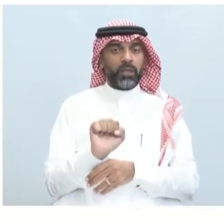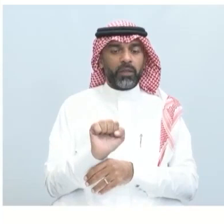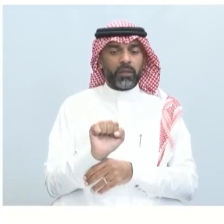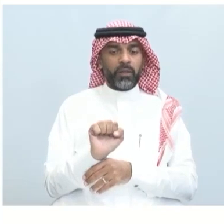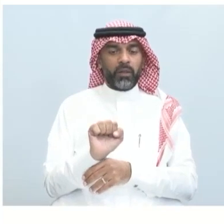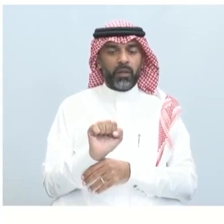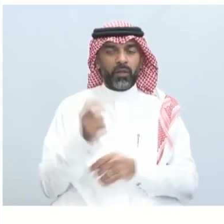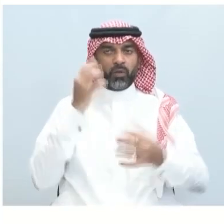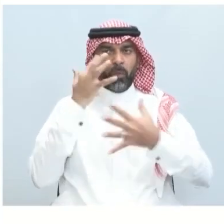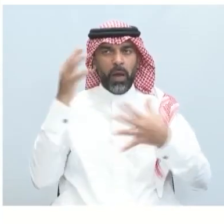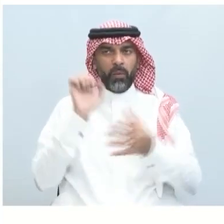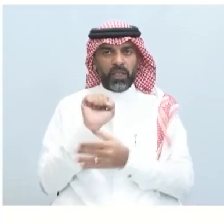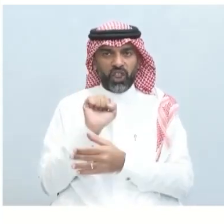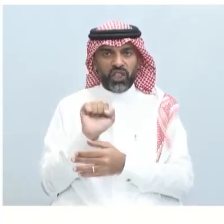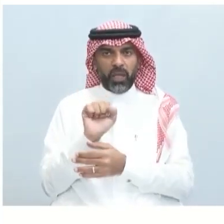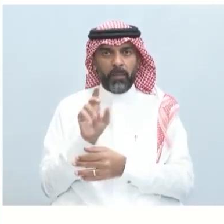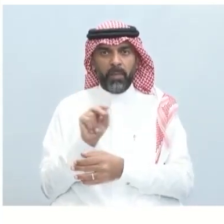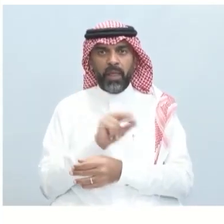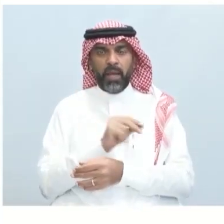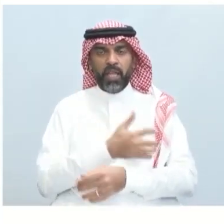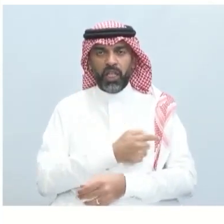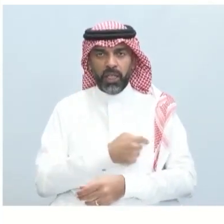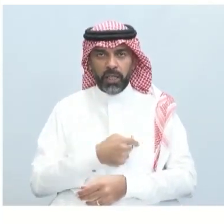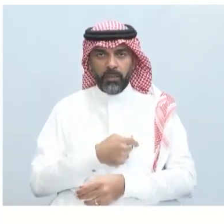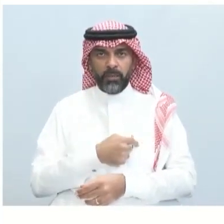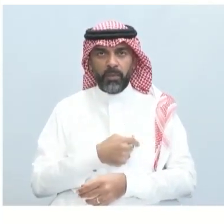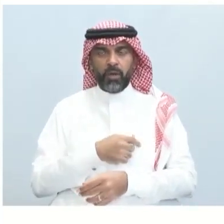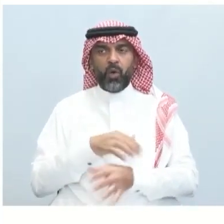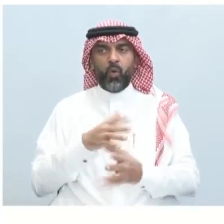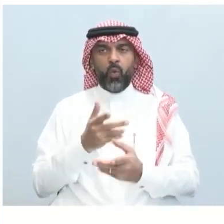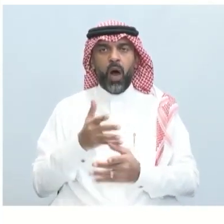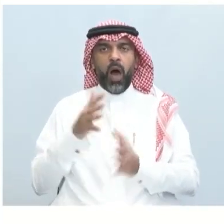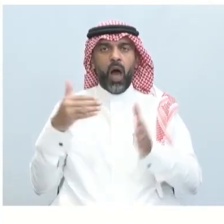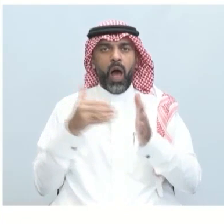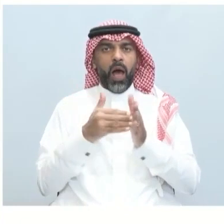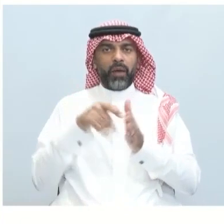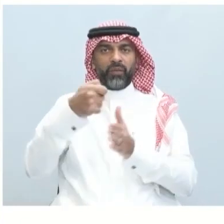استخدام المعلومات الشخصية مثل اسم المستخدم وآخر عملية شراء.